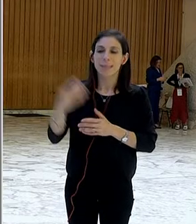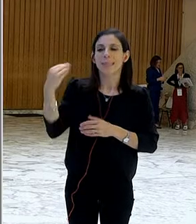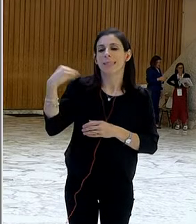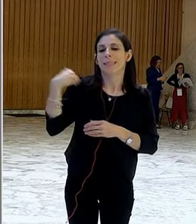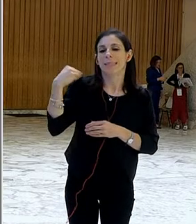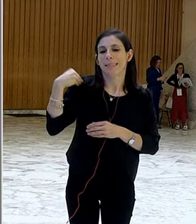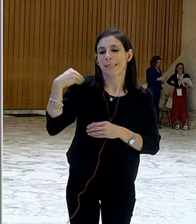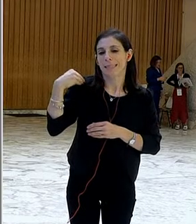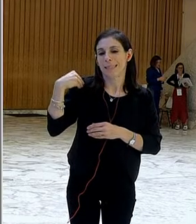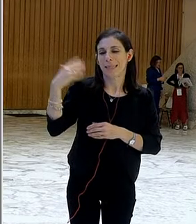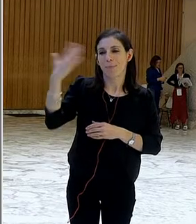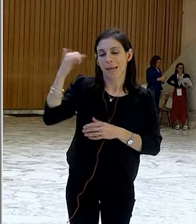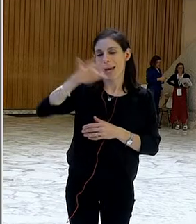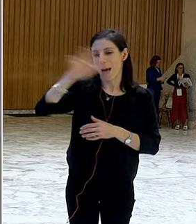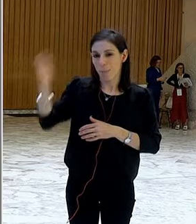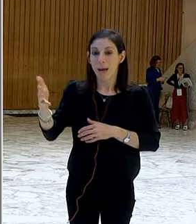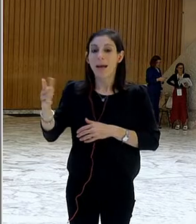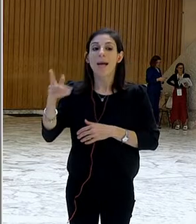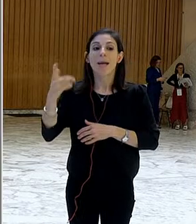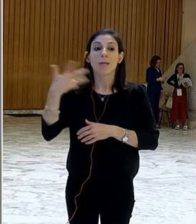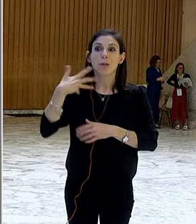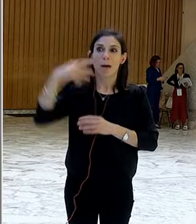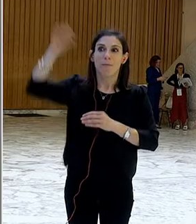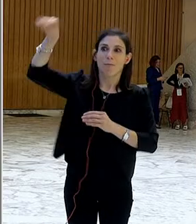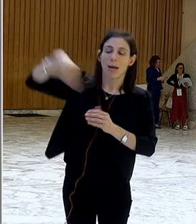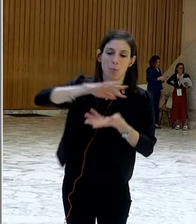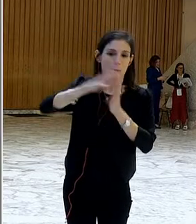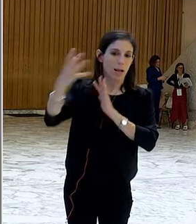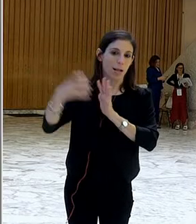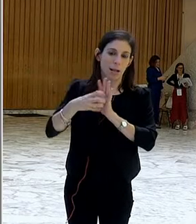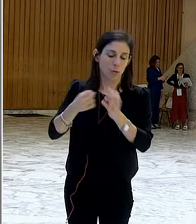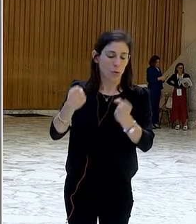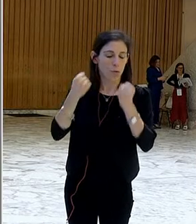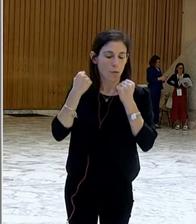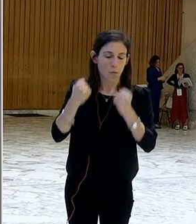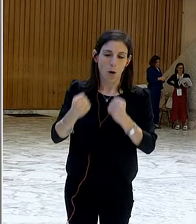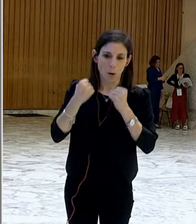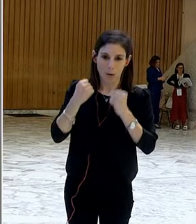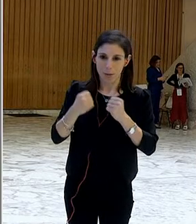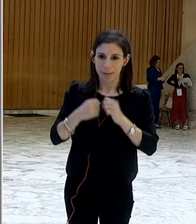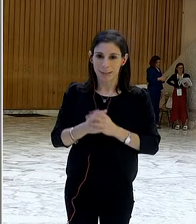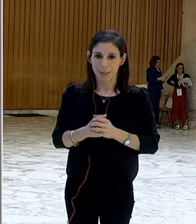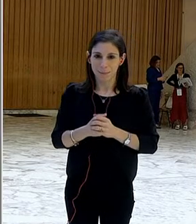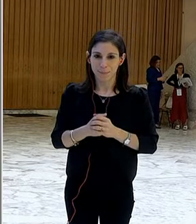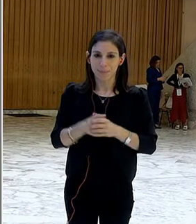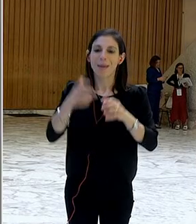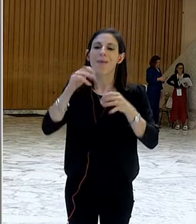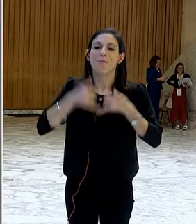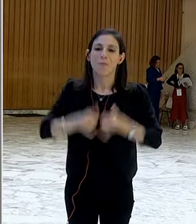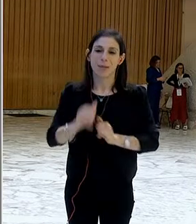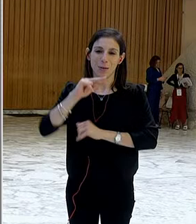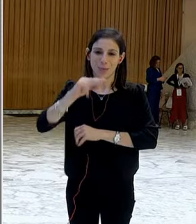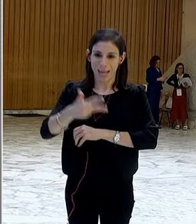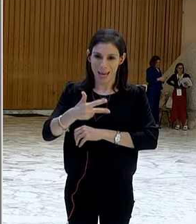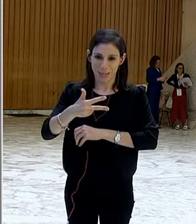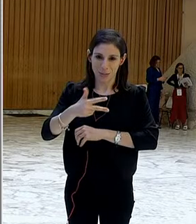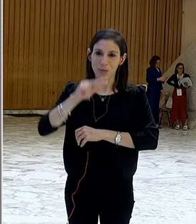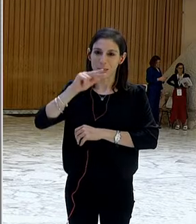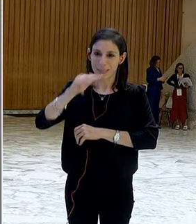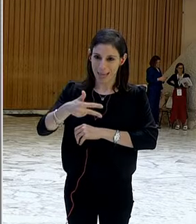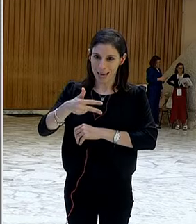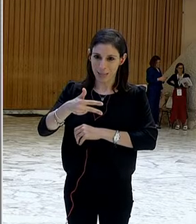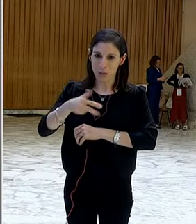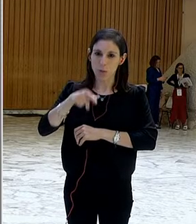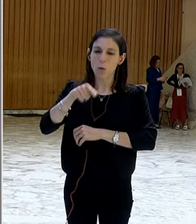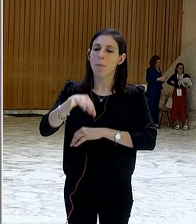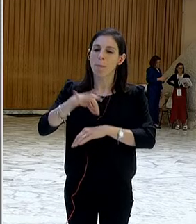autre signe très fort. À un moment, le troisième de nos enfants est tombé malade, d'une maladie